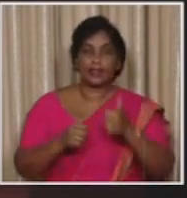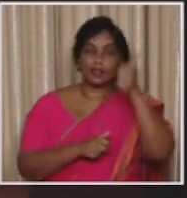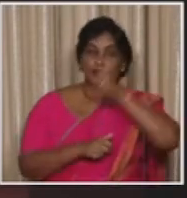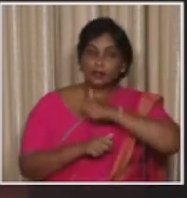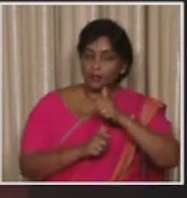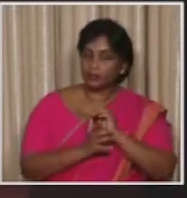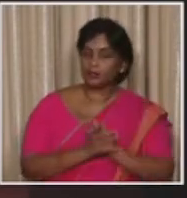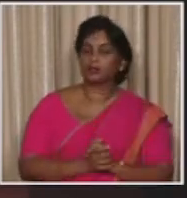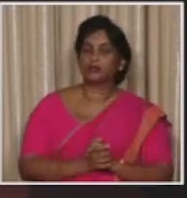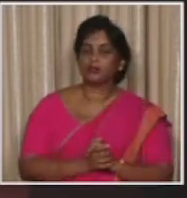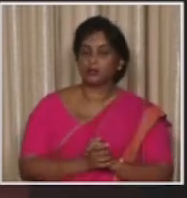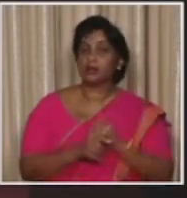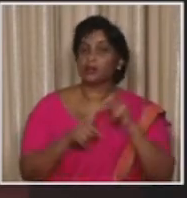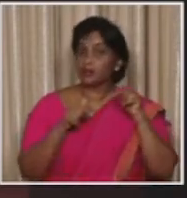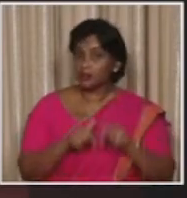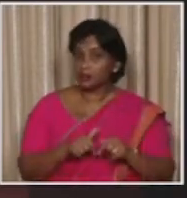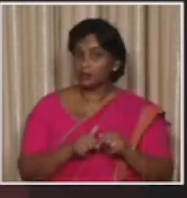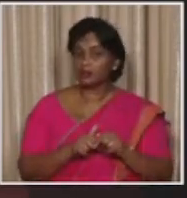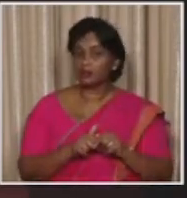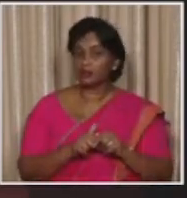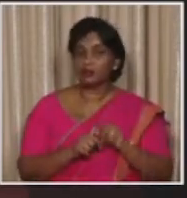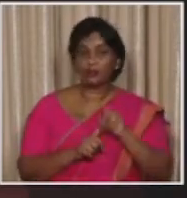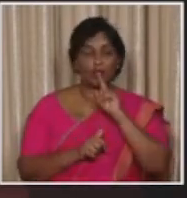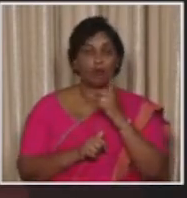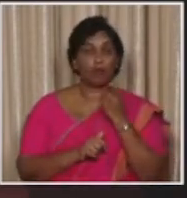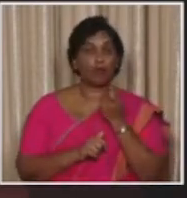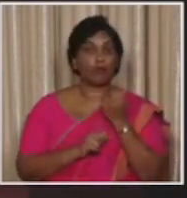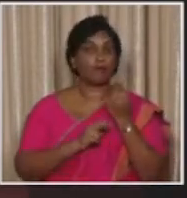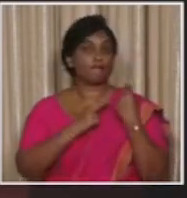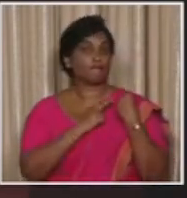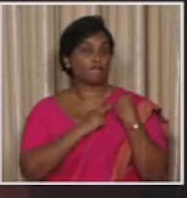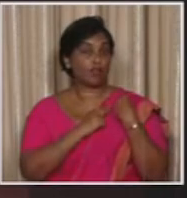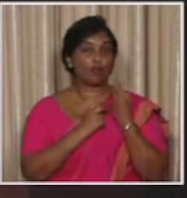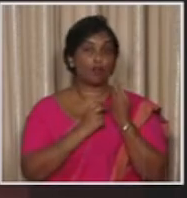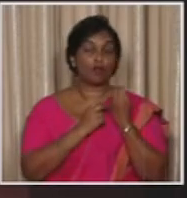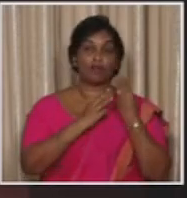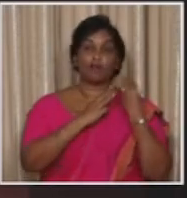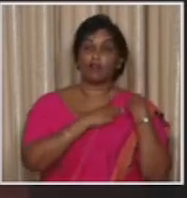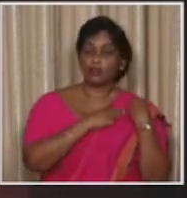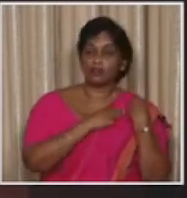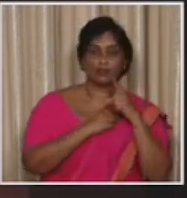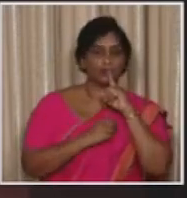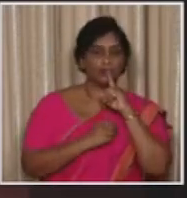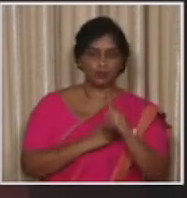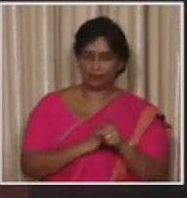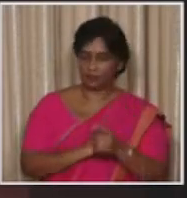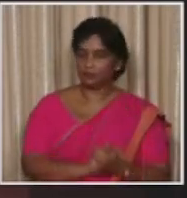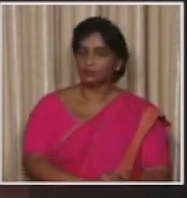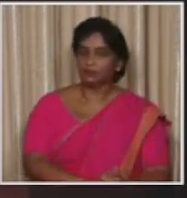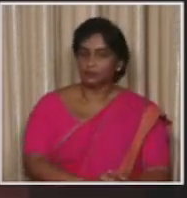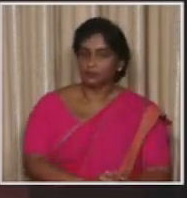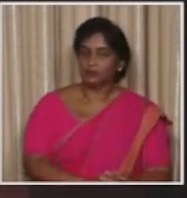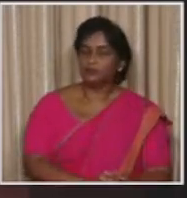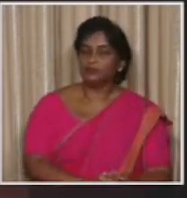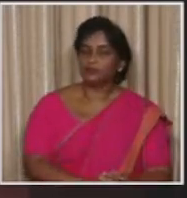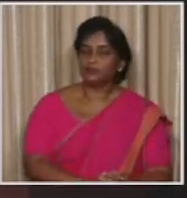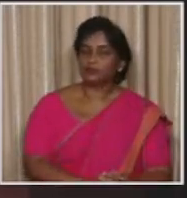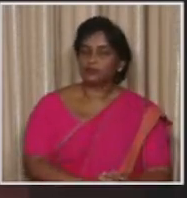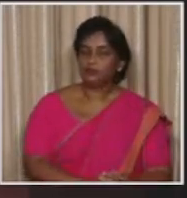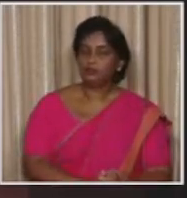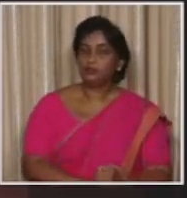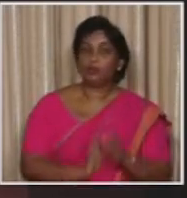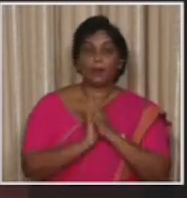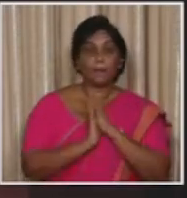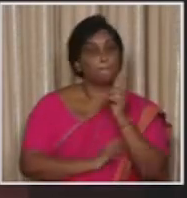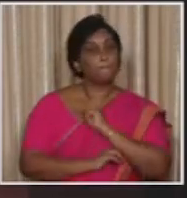කරලා, දැන් එනවා මූල්‍ය වගකීම සහ මූල්‍ය වගකීම ගැන, වගවීම ගැන බණ